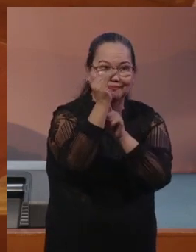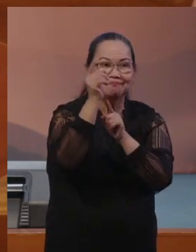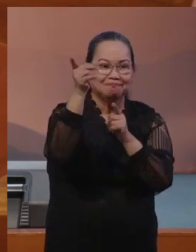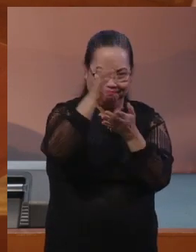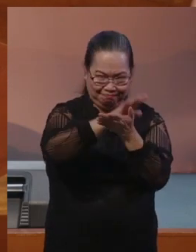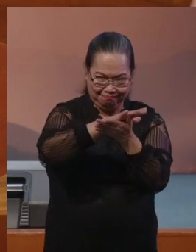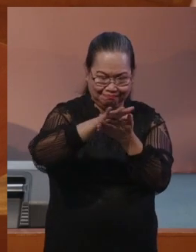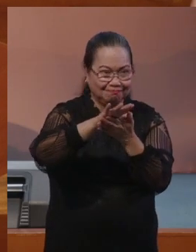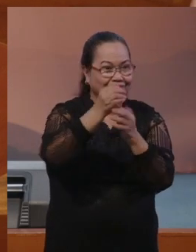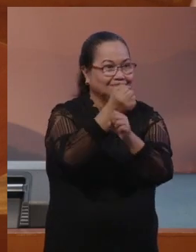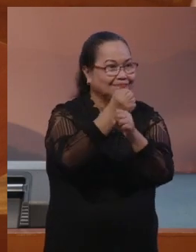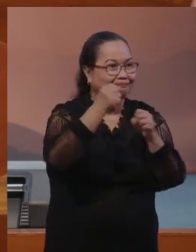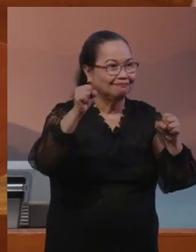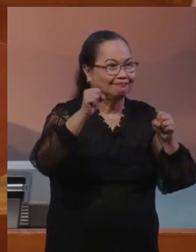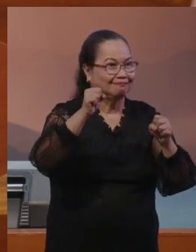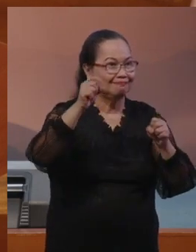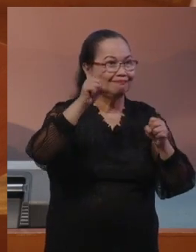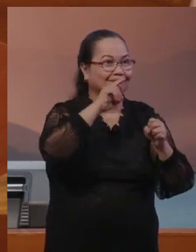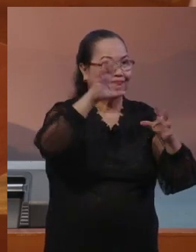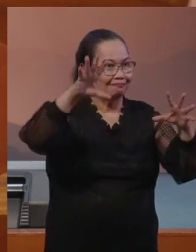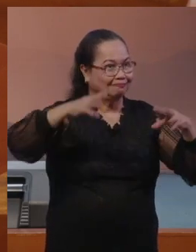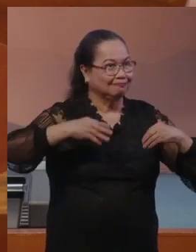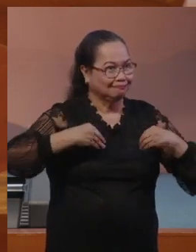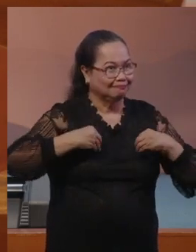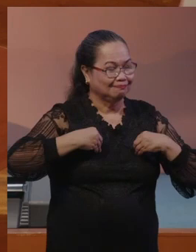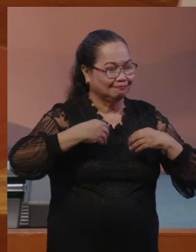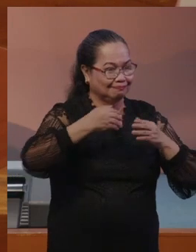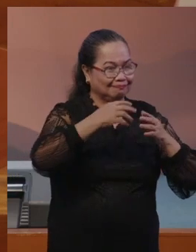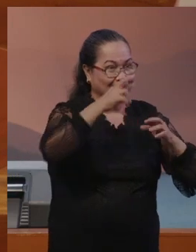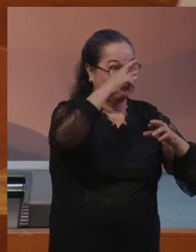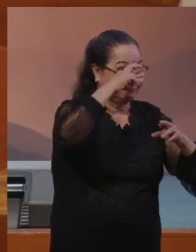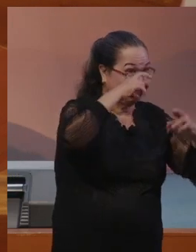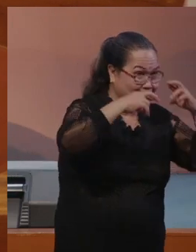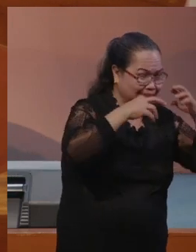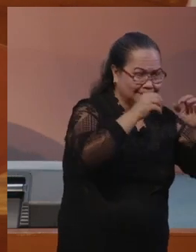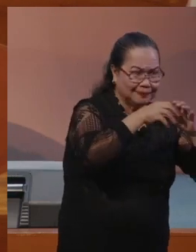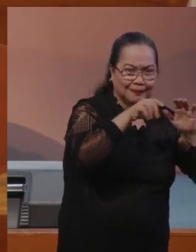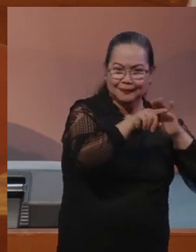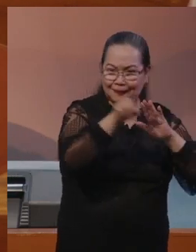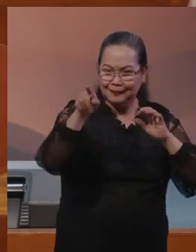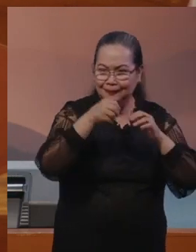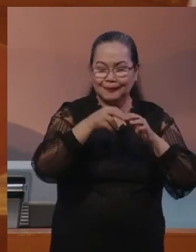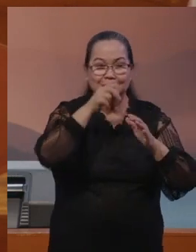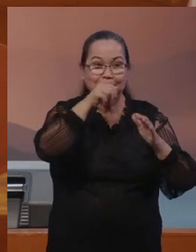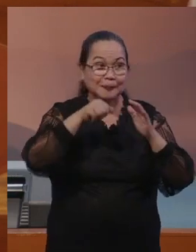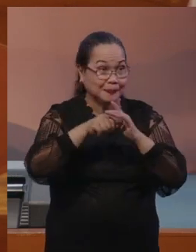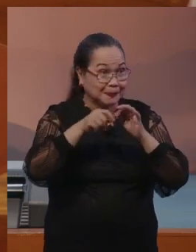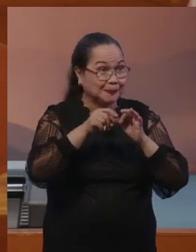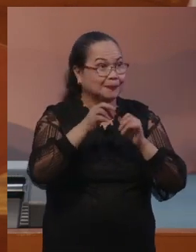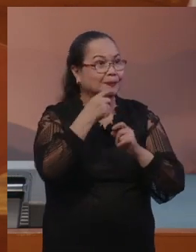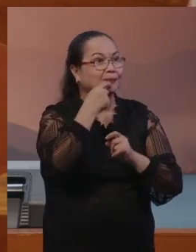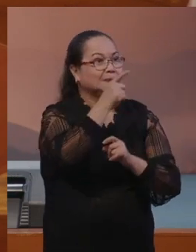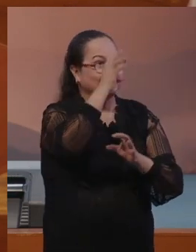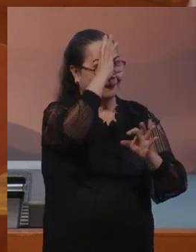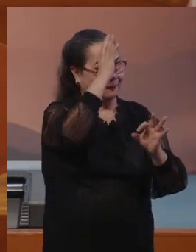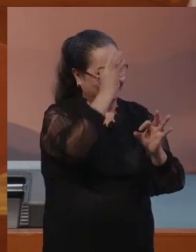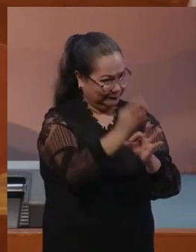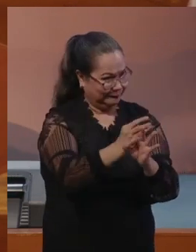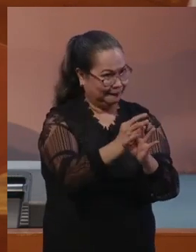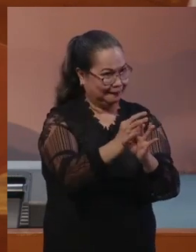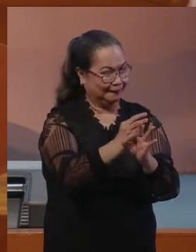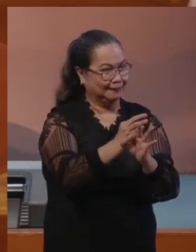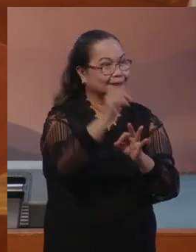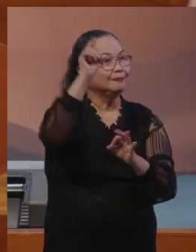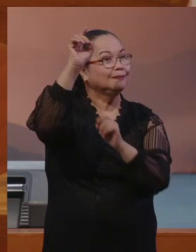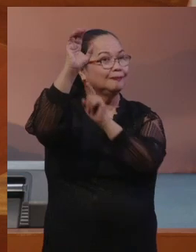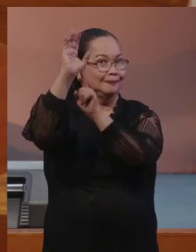works when she received the messengers and sent them out by another way? Dahil sa kanyang faith